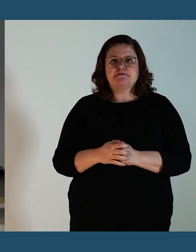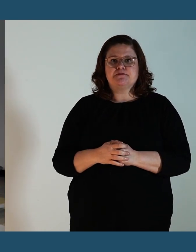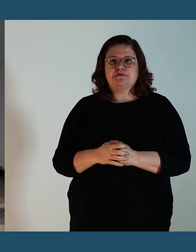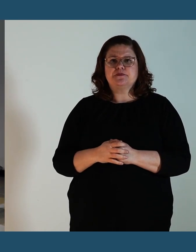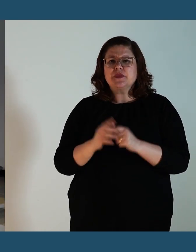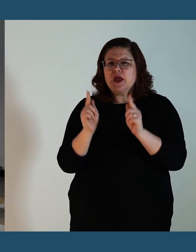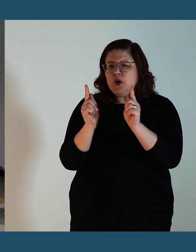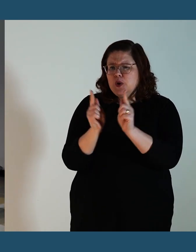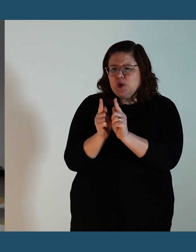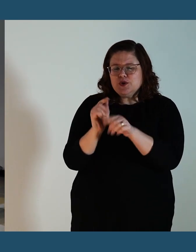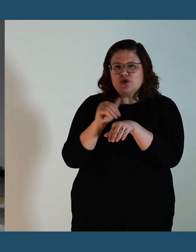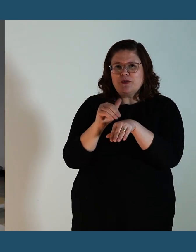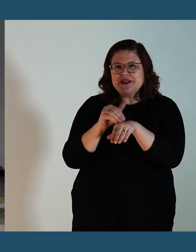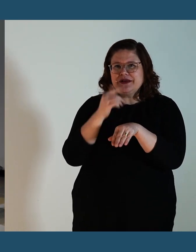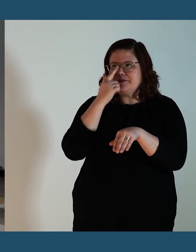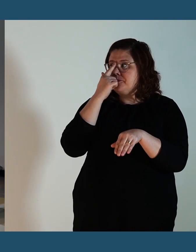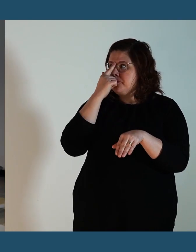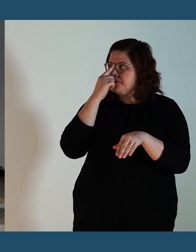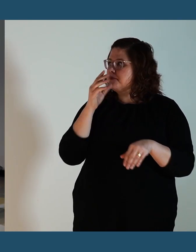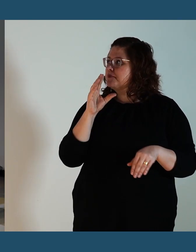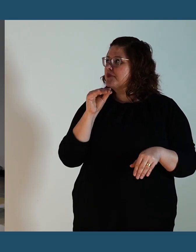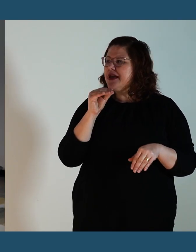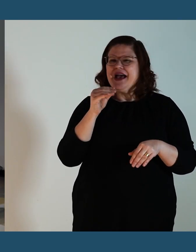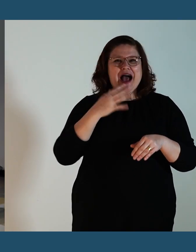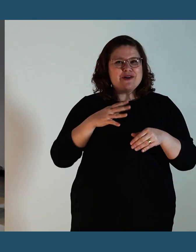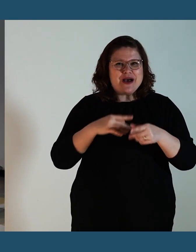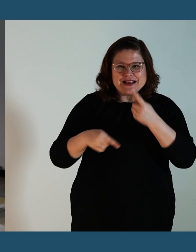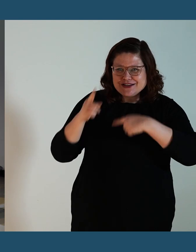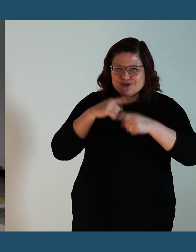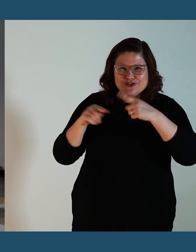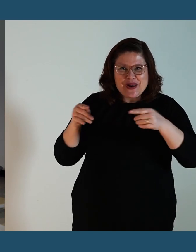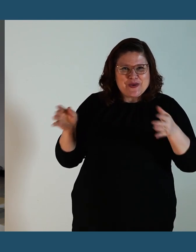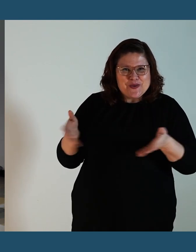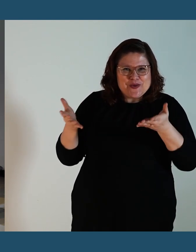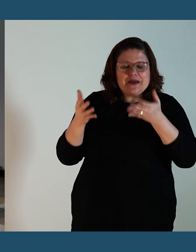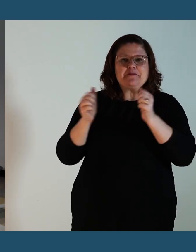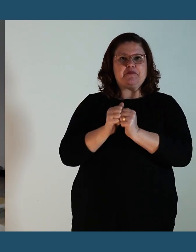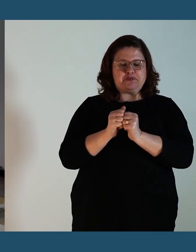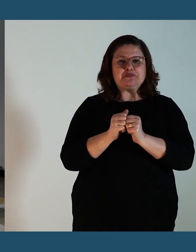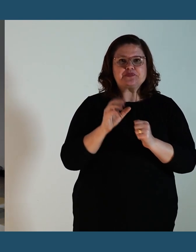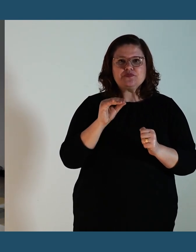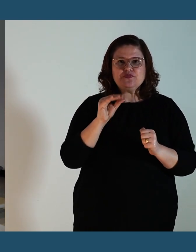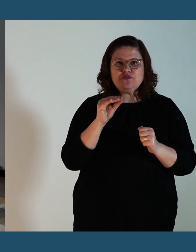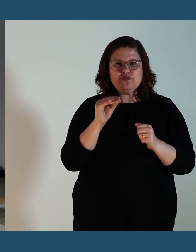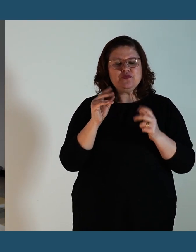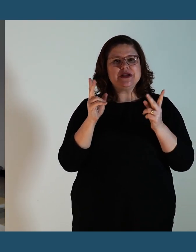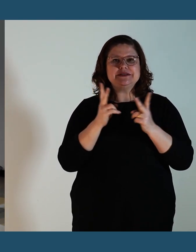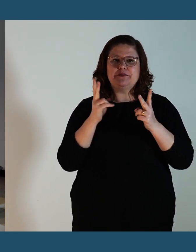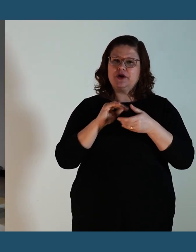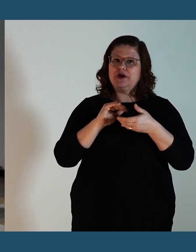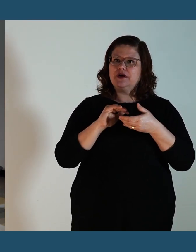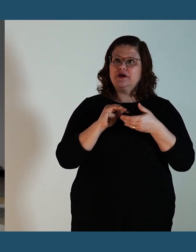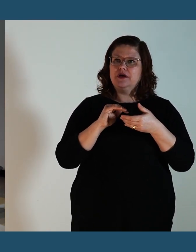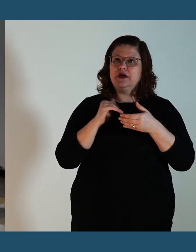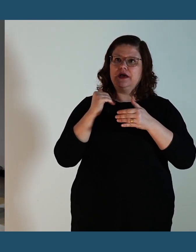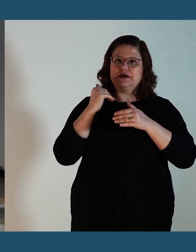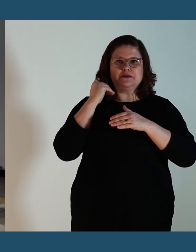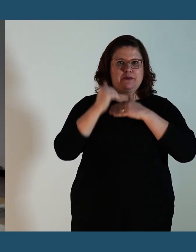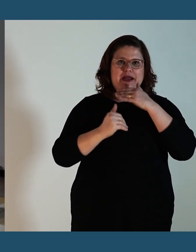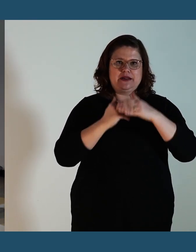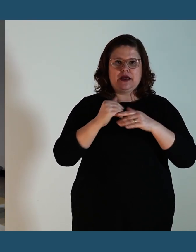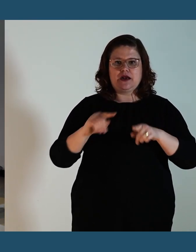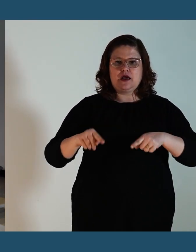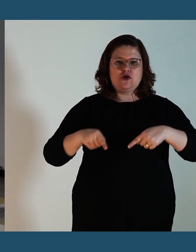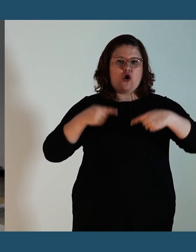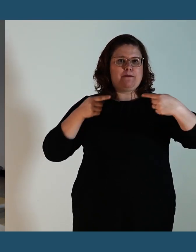Ihan lyhyt kommentti. Vähän keskustelua. Mä ajattelin, että meillä on kans, niin kuin vähän sellainen niin kuin traditio nyt tällä hetkellä, että opposition